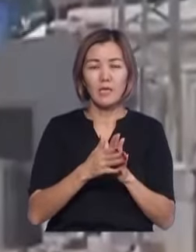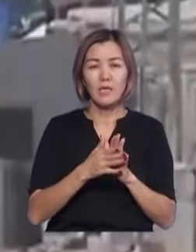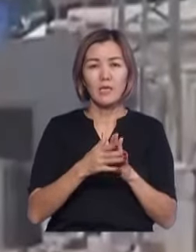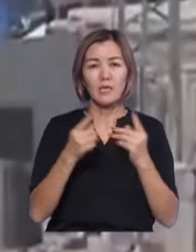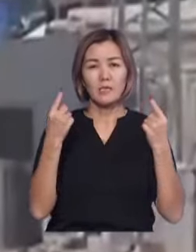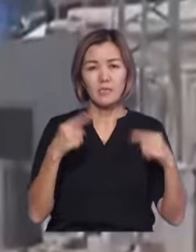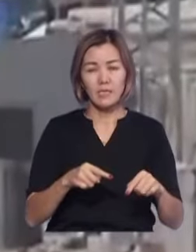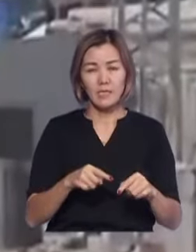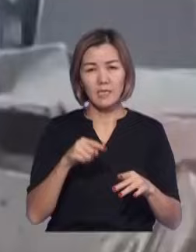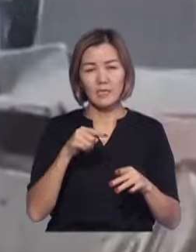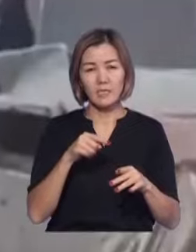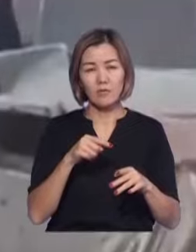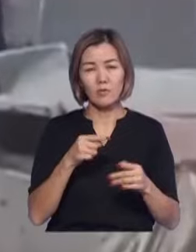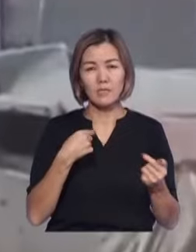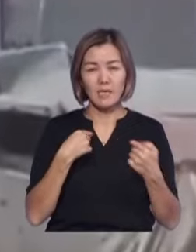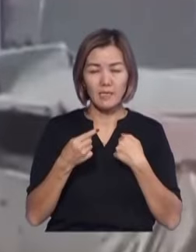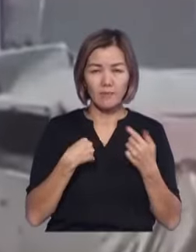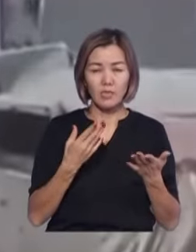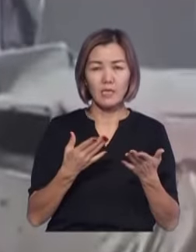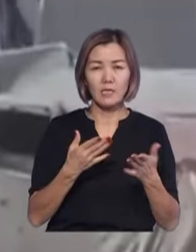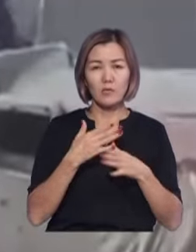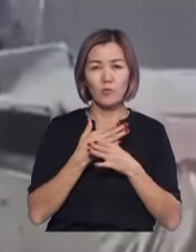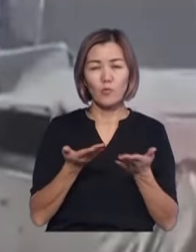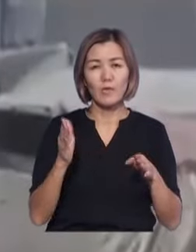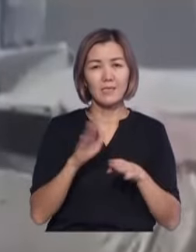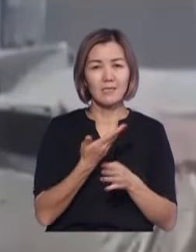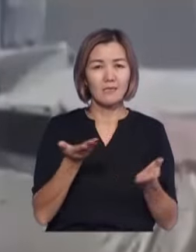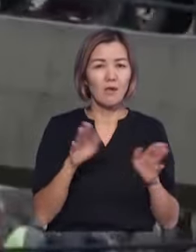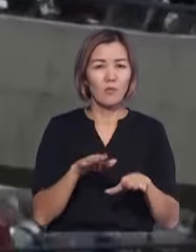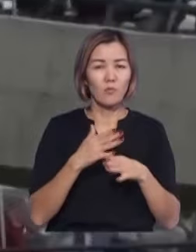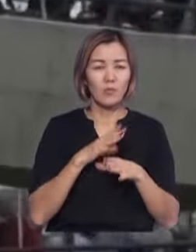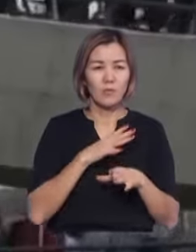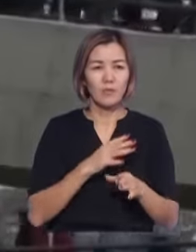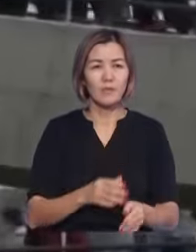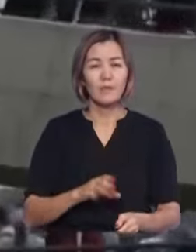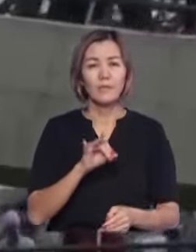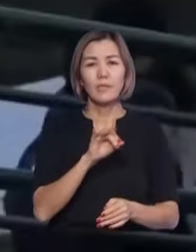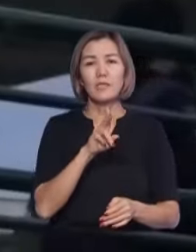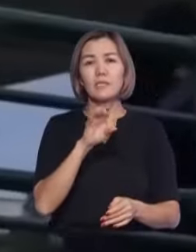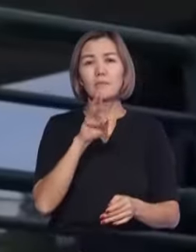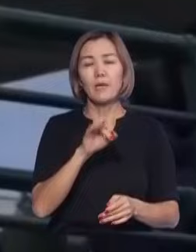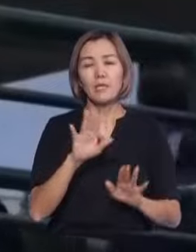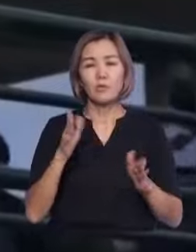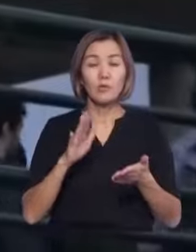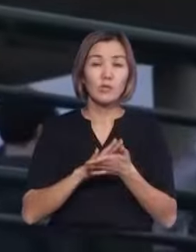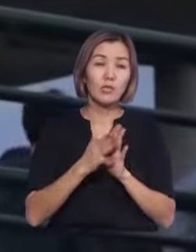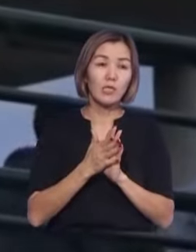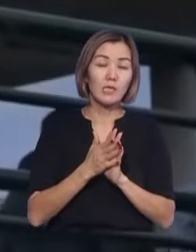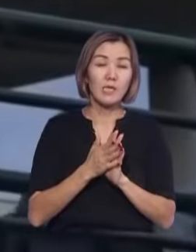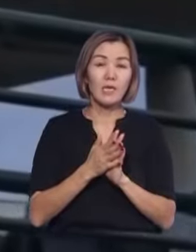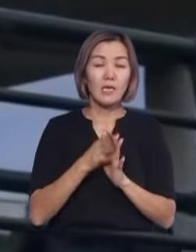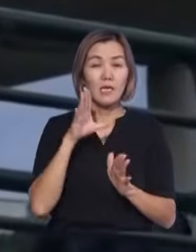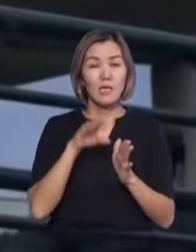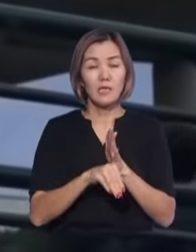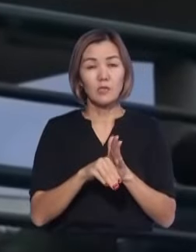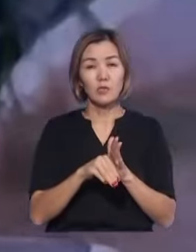дагдарыстын тереңдеүүнө жана зардап чеккен тургундардын көмөксүз калууна келүүдө. Испания өкмөтү төтүнчө жагдай режимин енгизүү